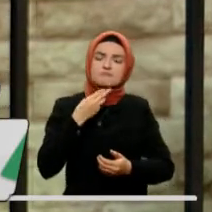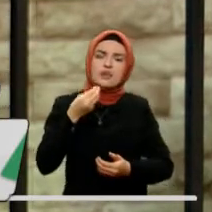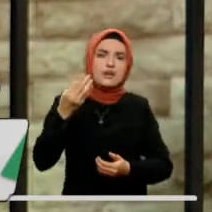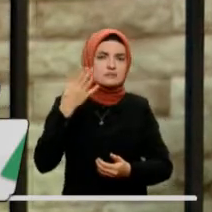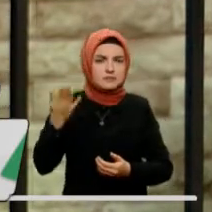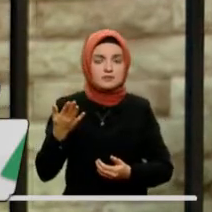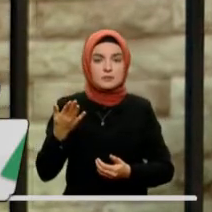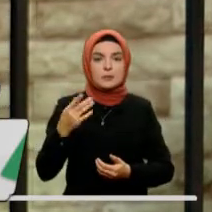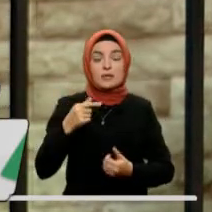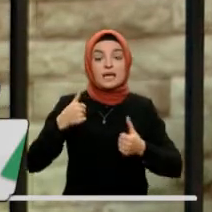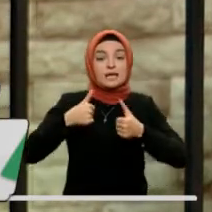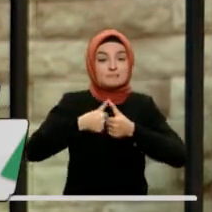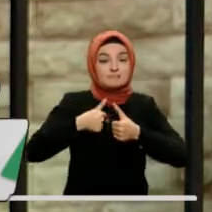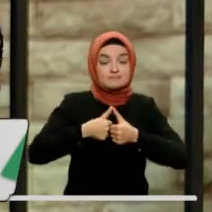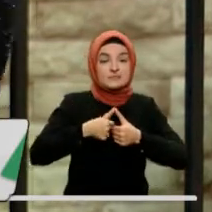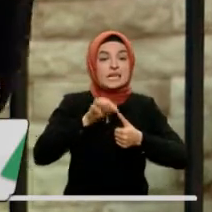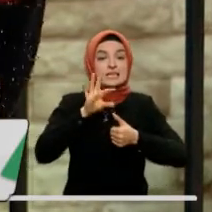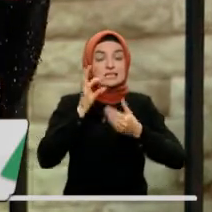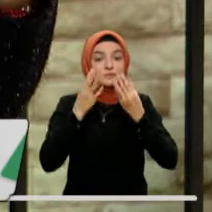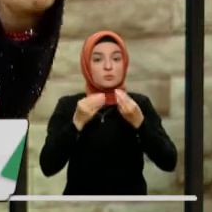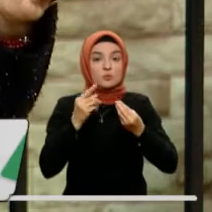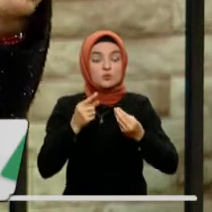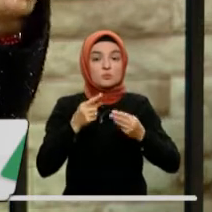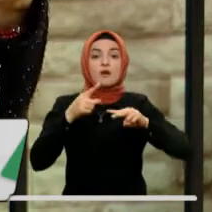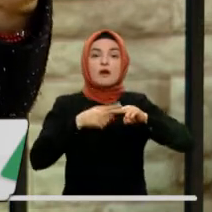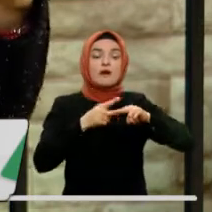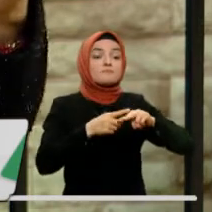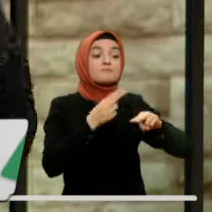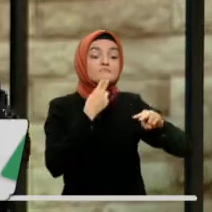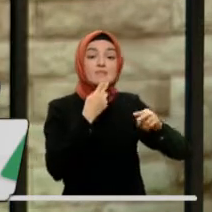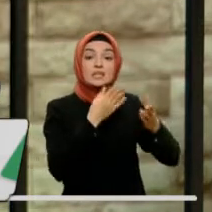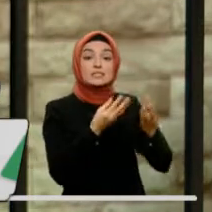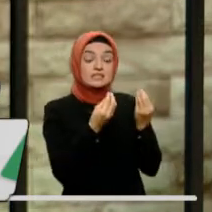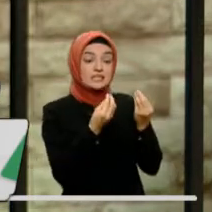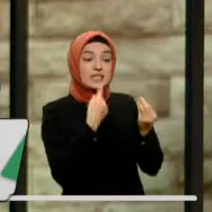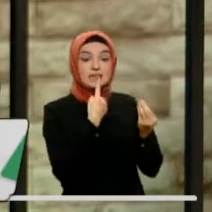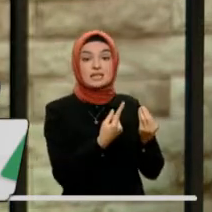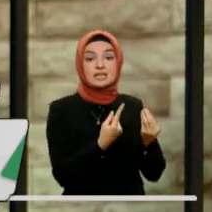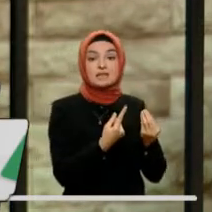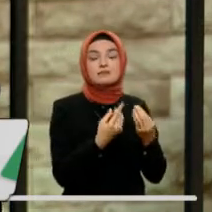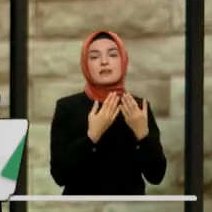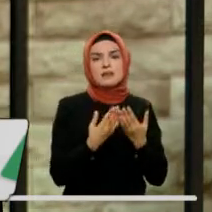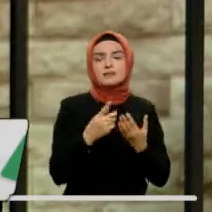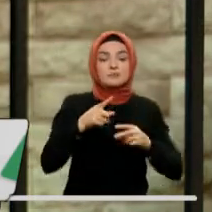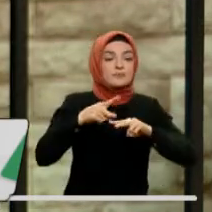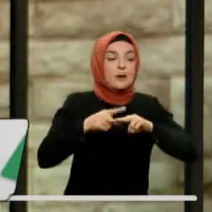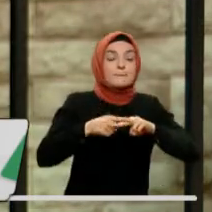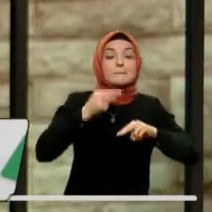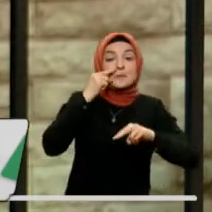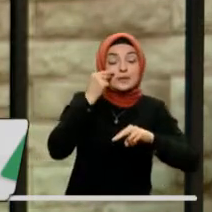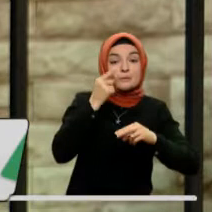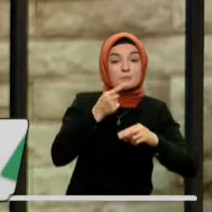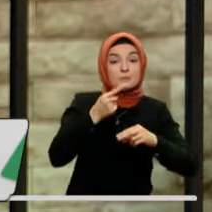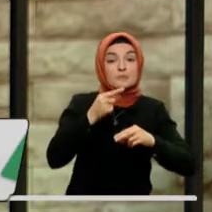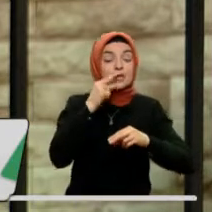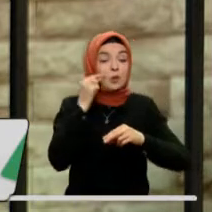bir eş seçimi olacağı zaman ne denirdi? Ayşe Hanım'ın kızını alın, çok iyi bir kızdır derdi. Ya da işte Ahmet Bey'in oğluna kız vermek